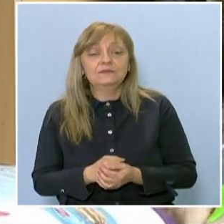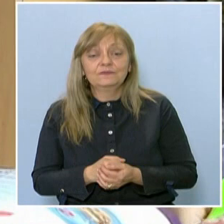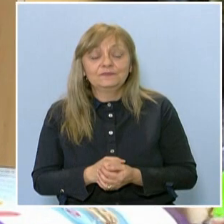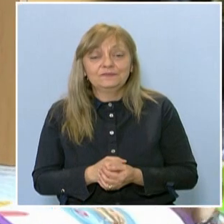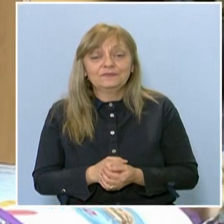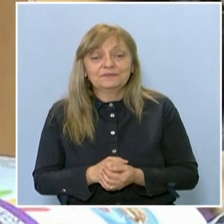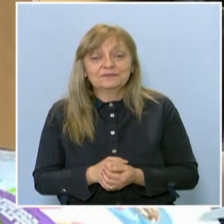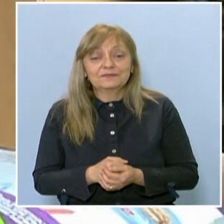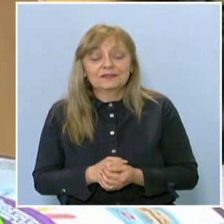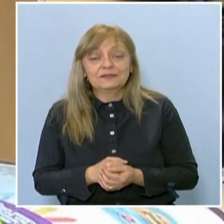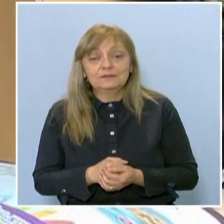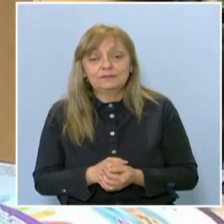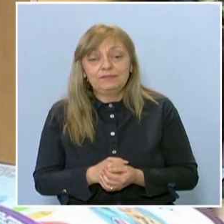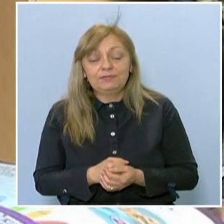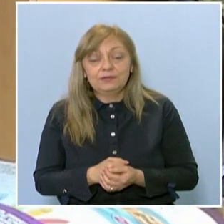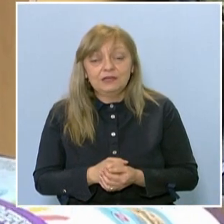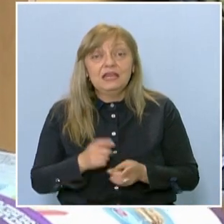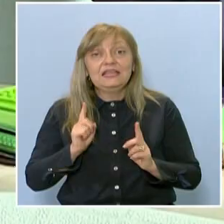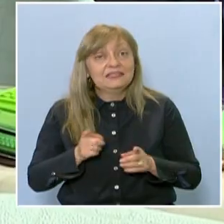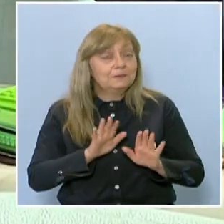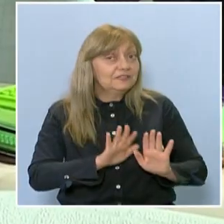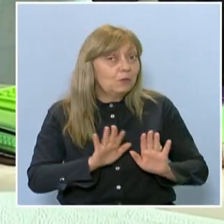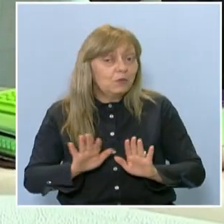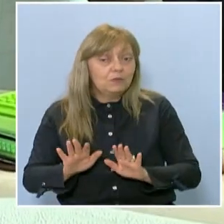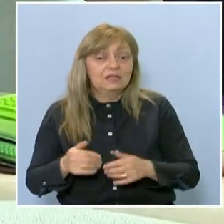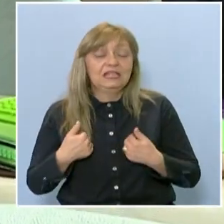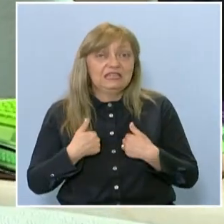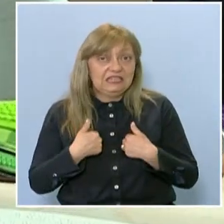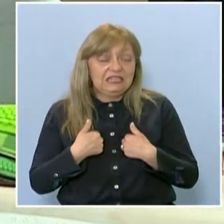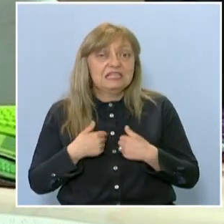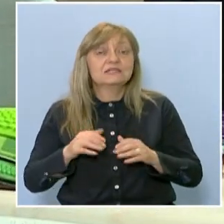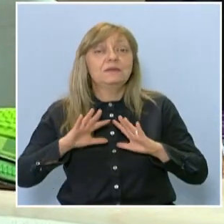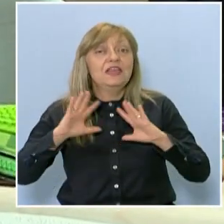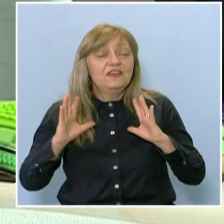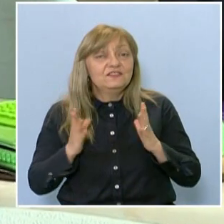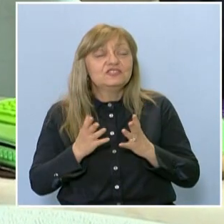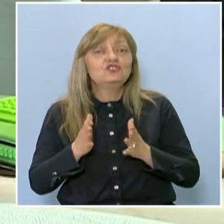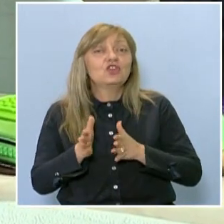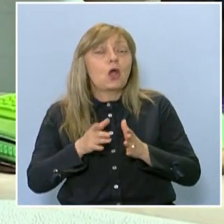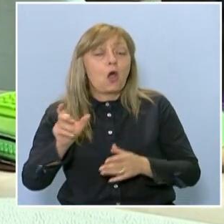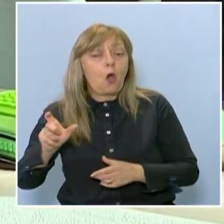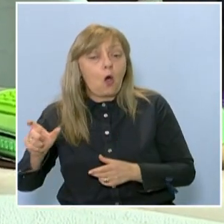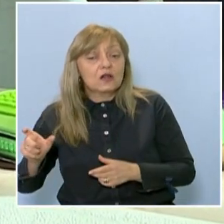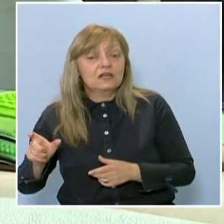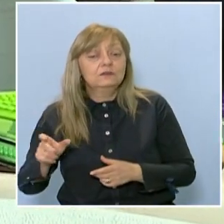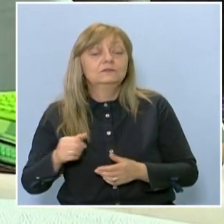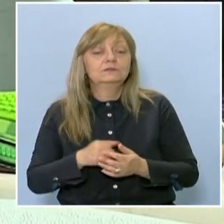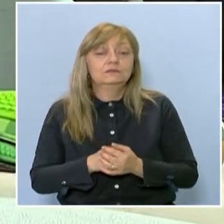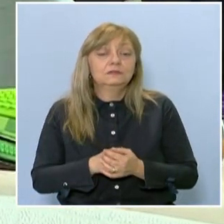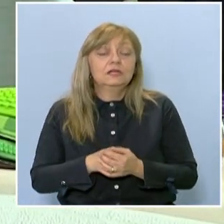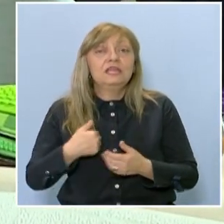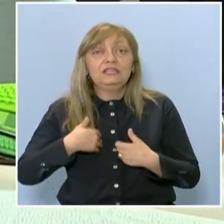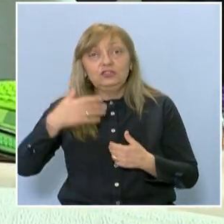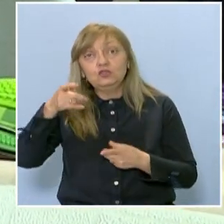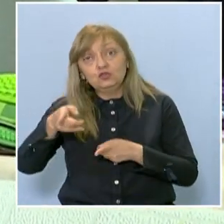и трябва да й помогнем. И ние сме всички хора и ако е болен и ние